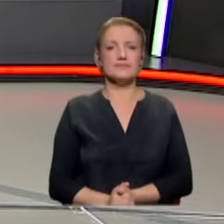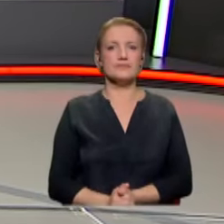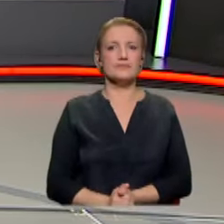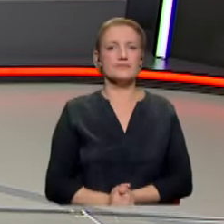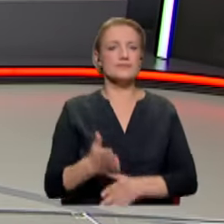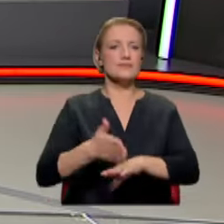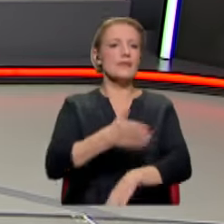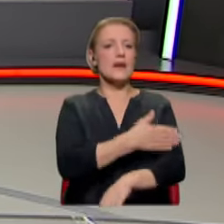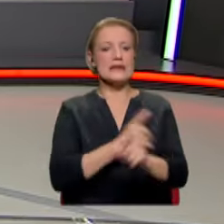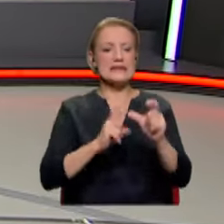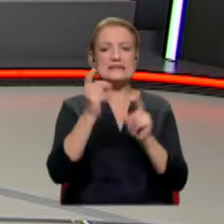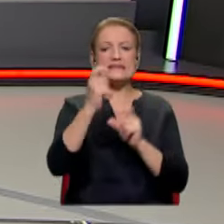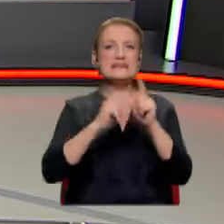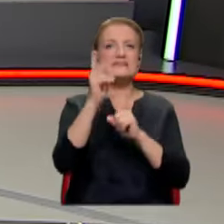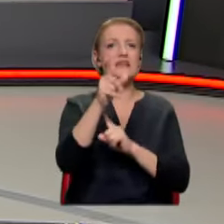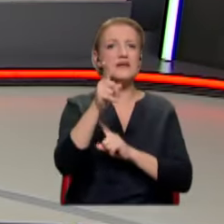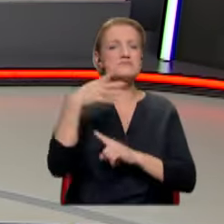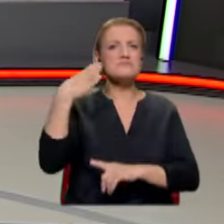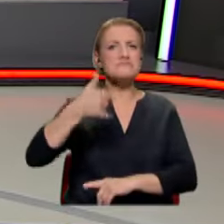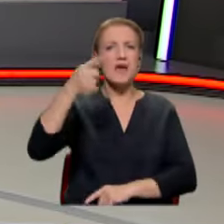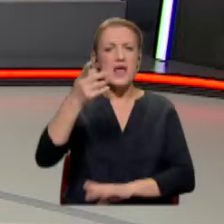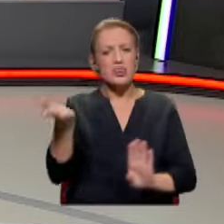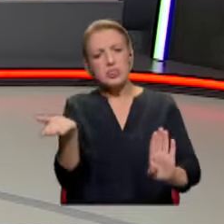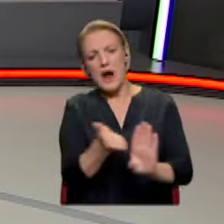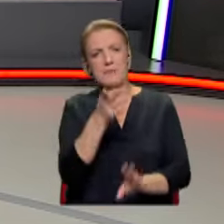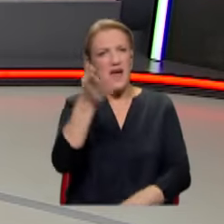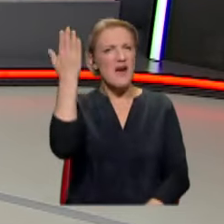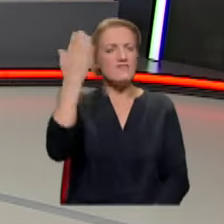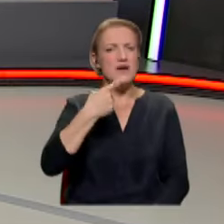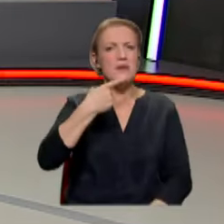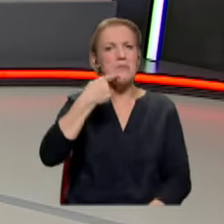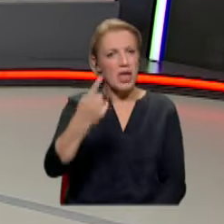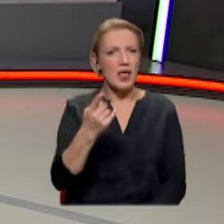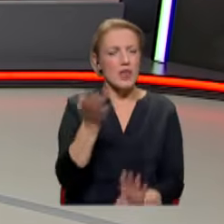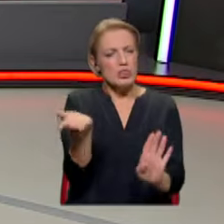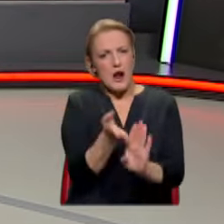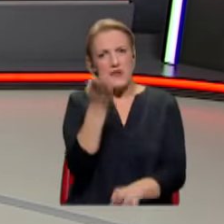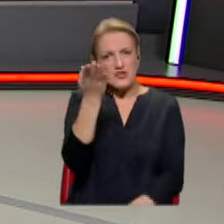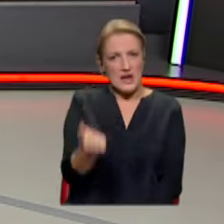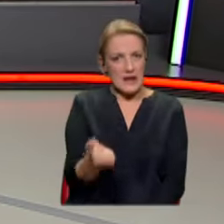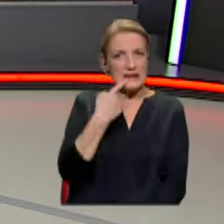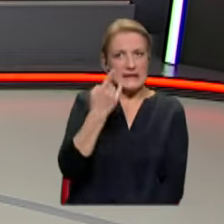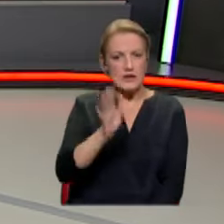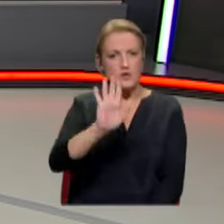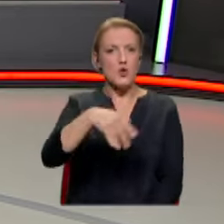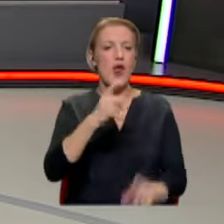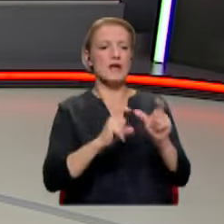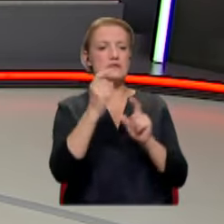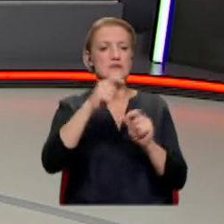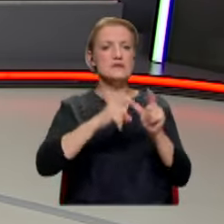önce Sisi darbeciyi senelerce öyle dendi sonra Sisi